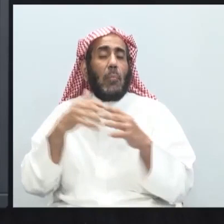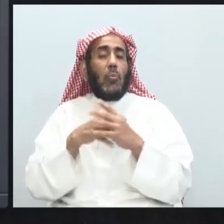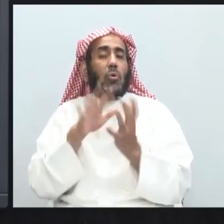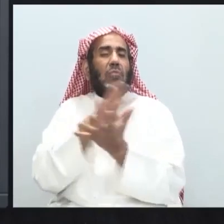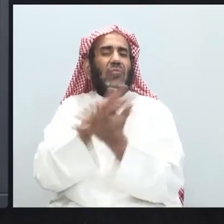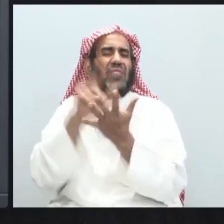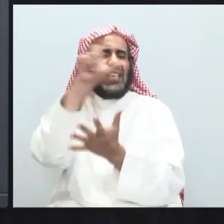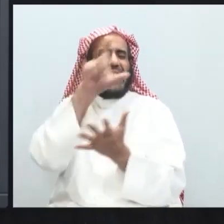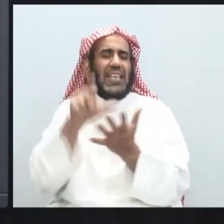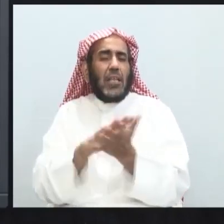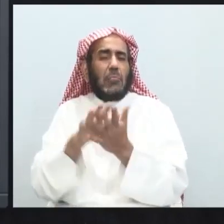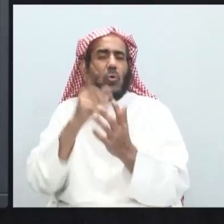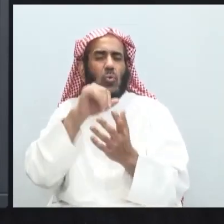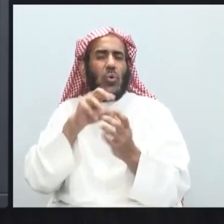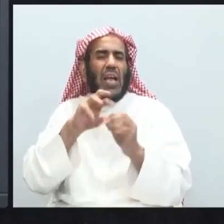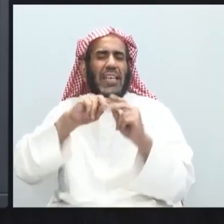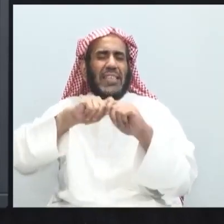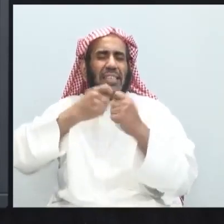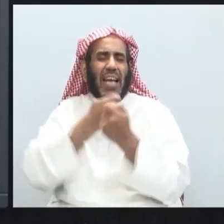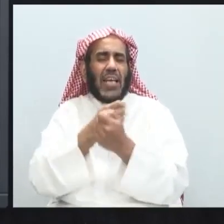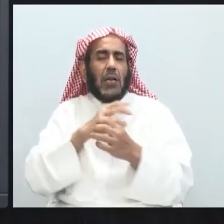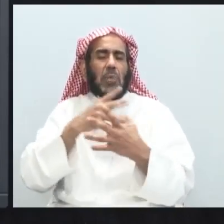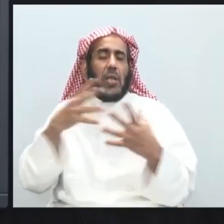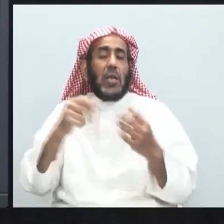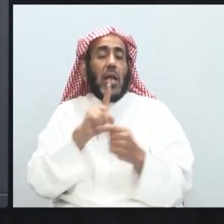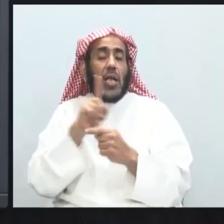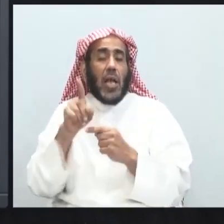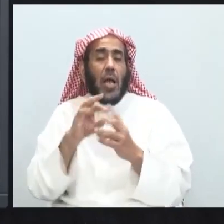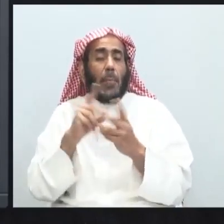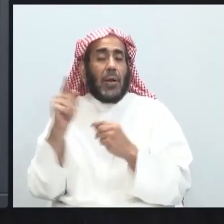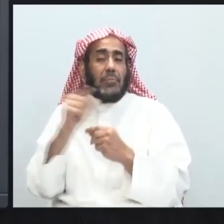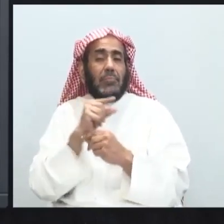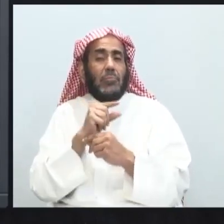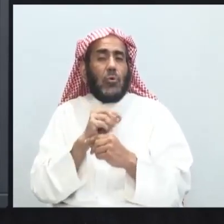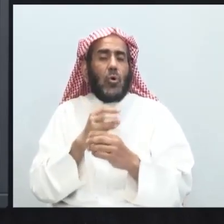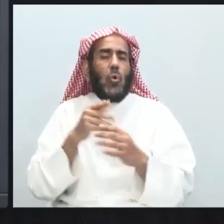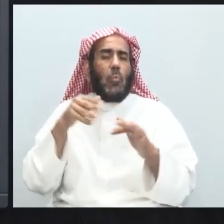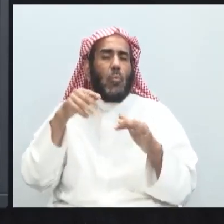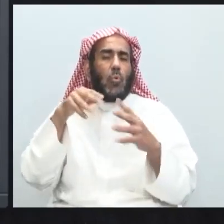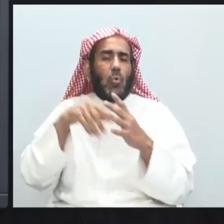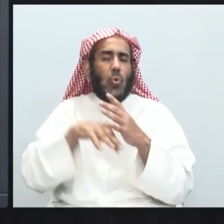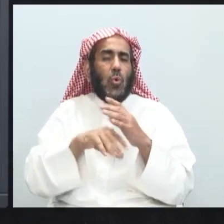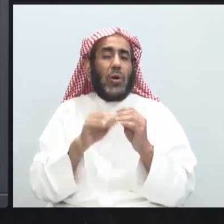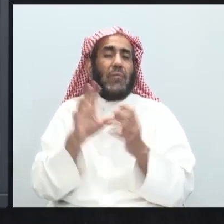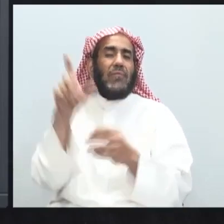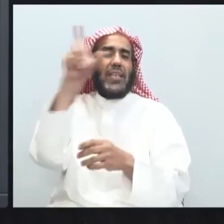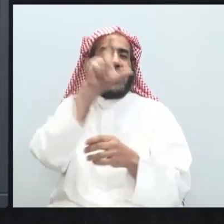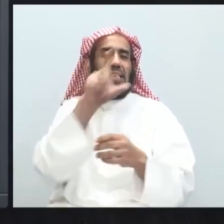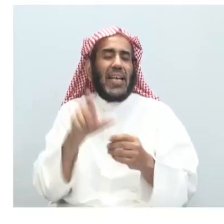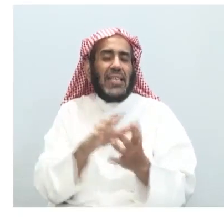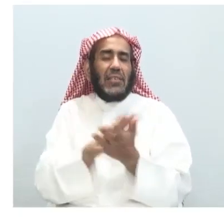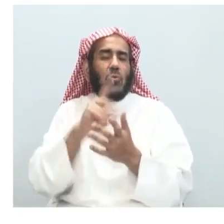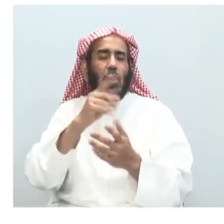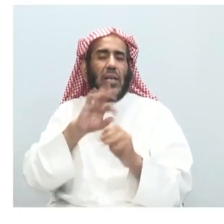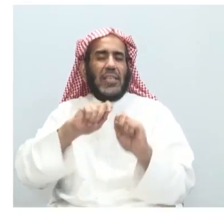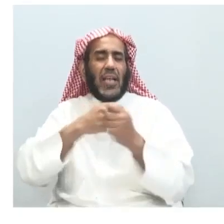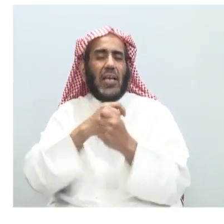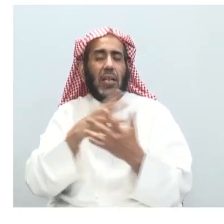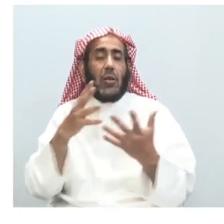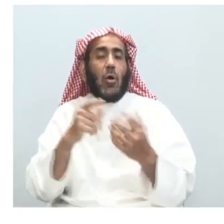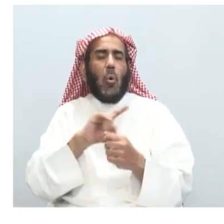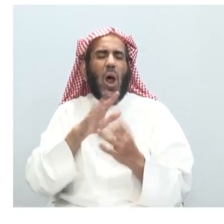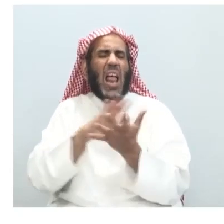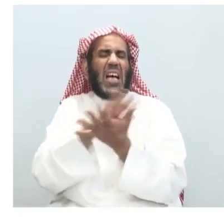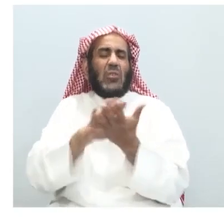الجهاز الهضمي دون ان تتغير كثيرا اذا هي عباره عن مرور في الجهاز الهضمي دون ان تتغير كثيرا